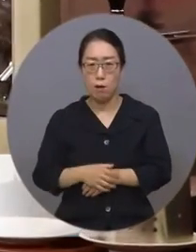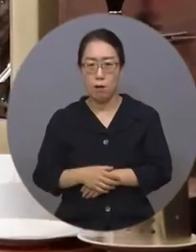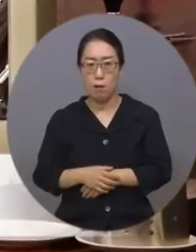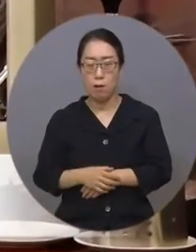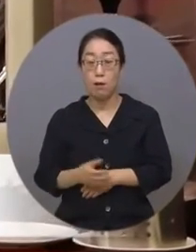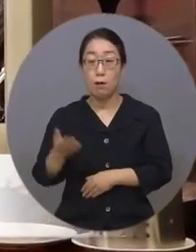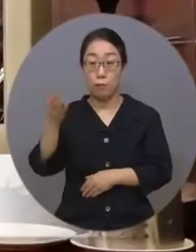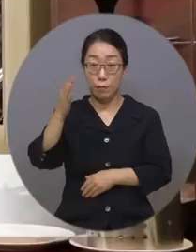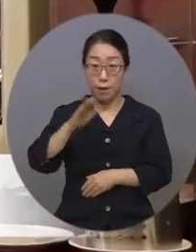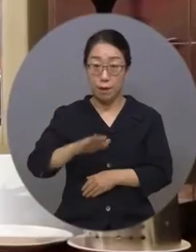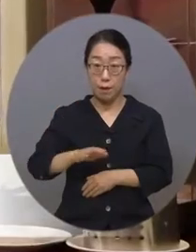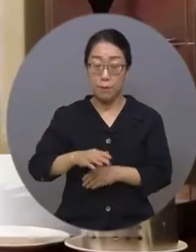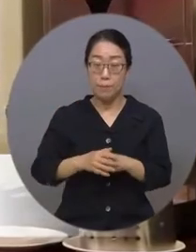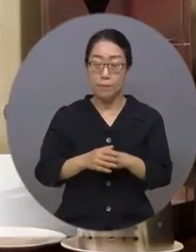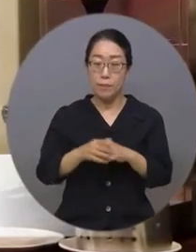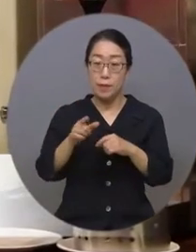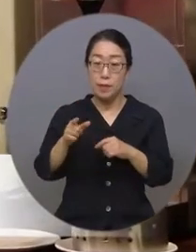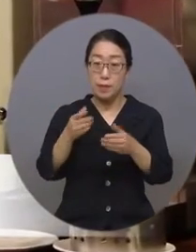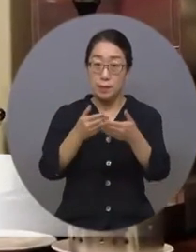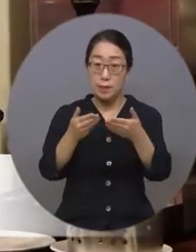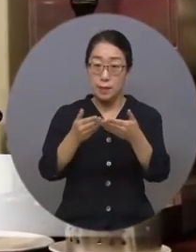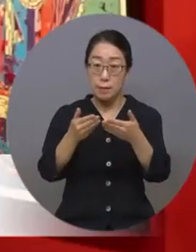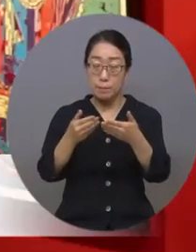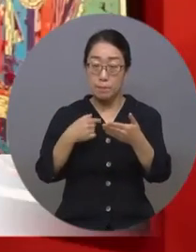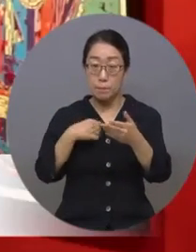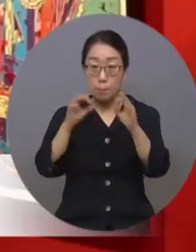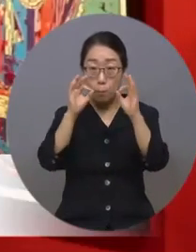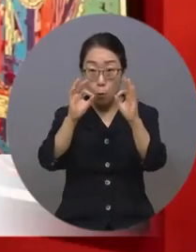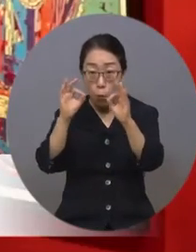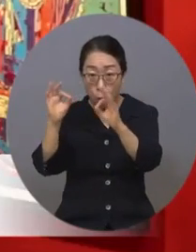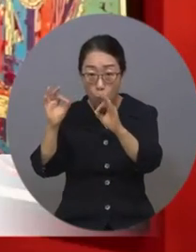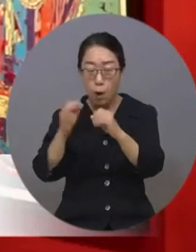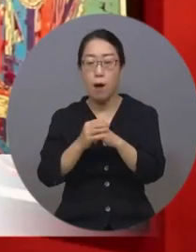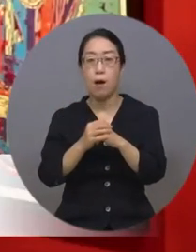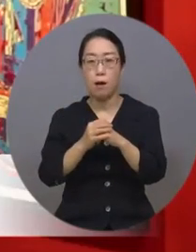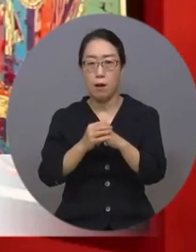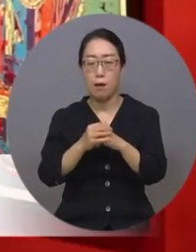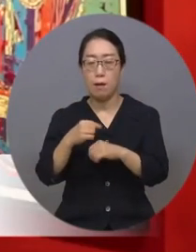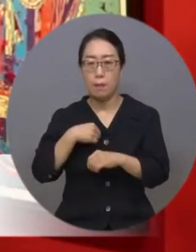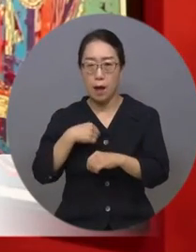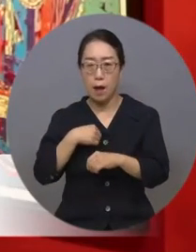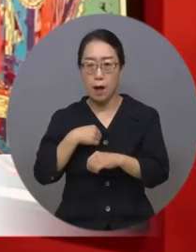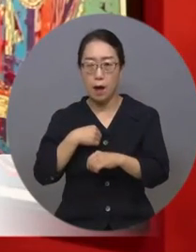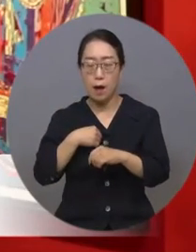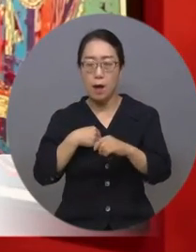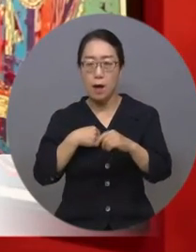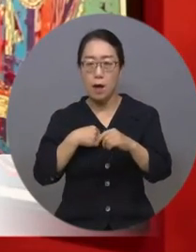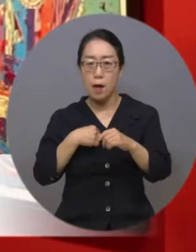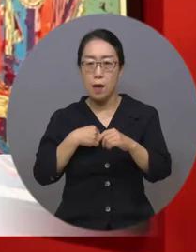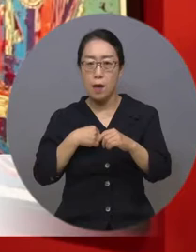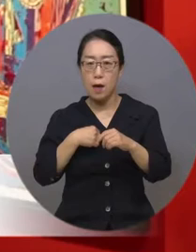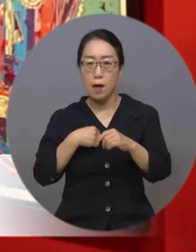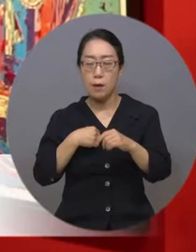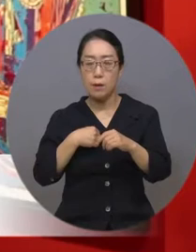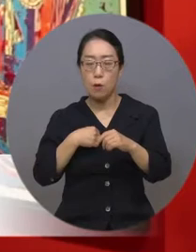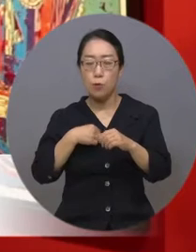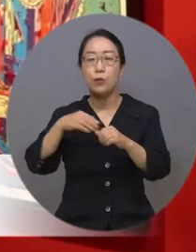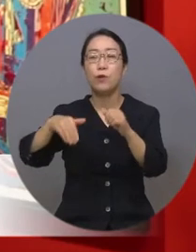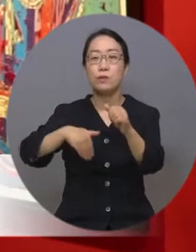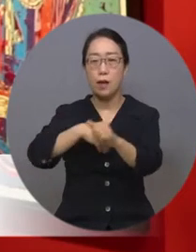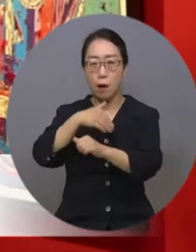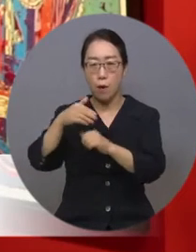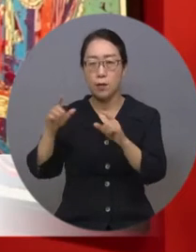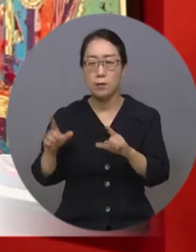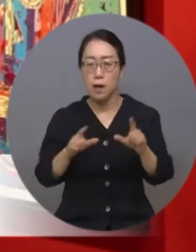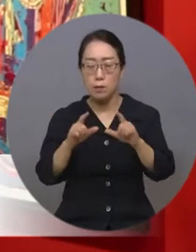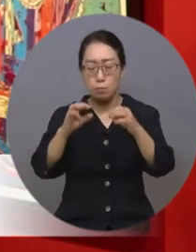많은데 그냥 제 작업들을 통해서 자신은 지금 어떤 상황에 살고